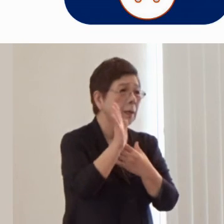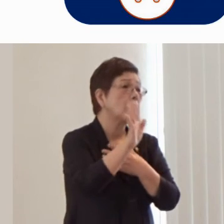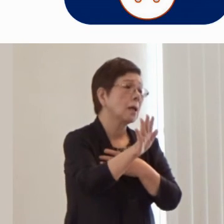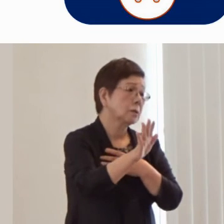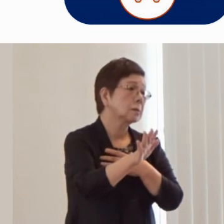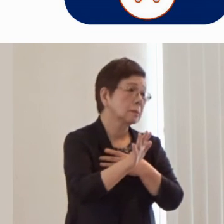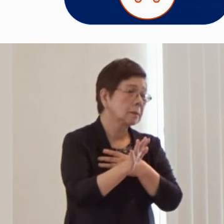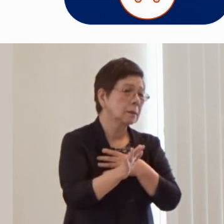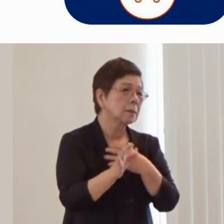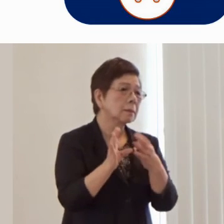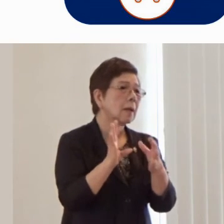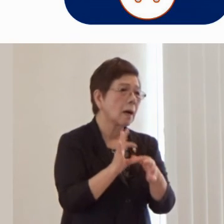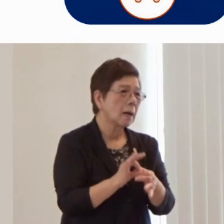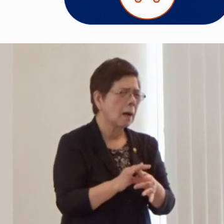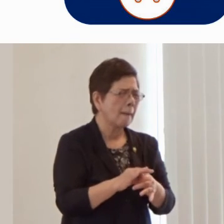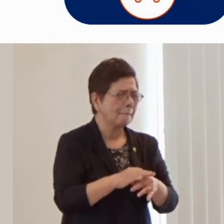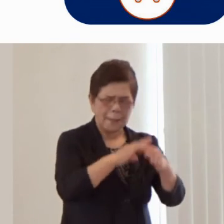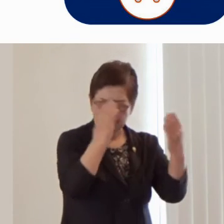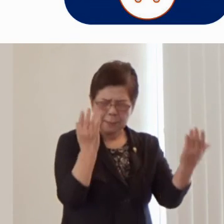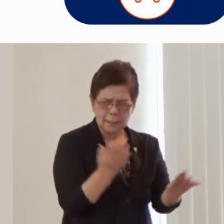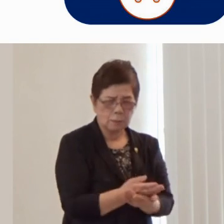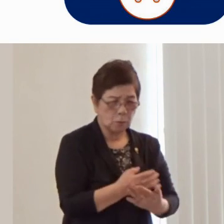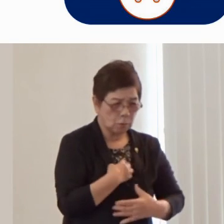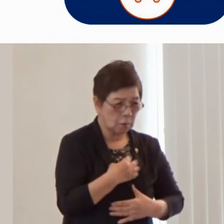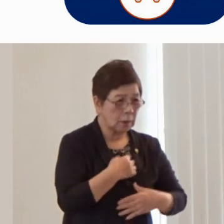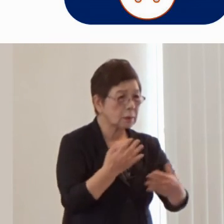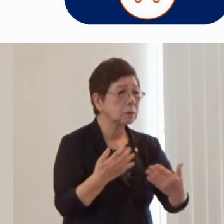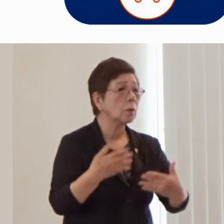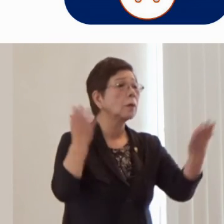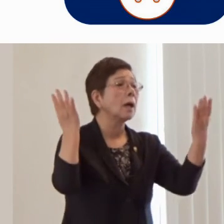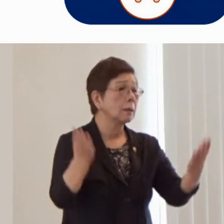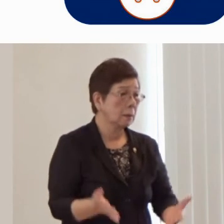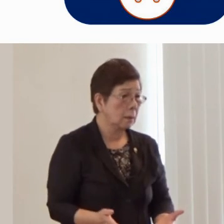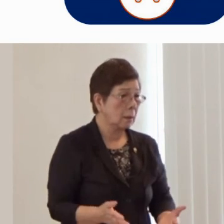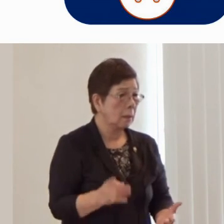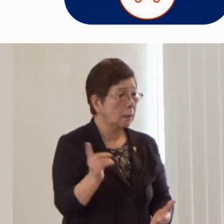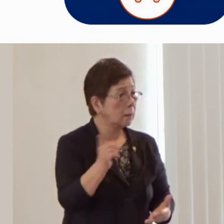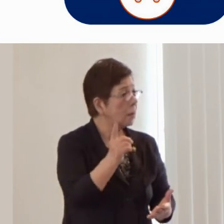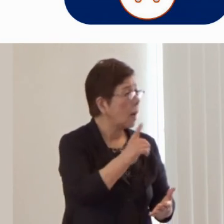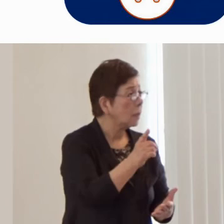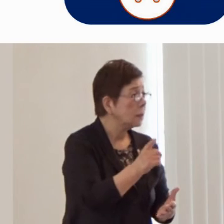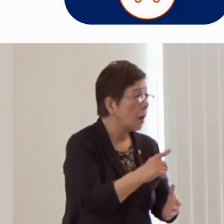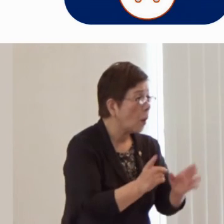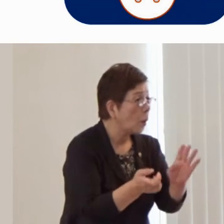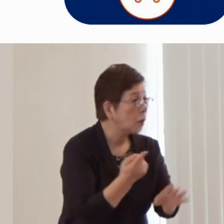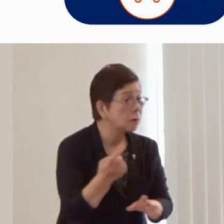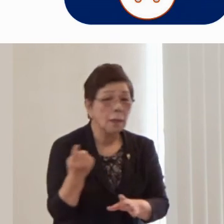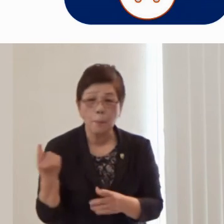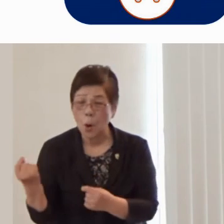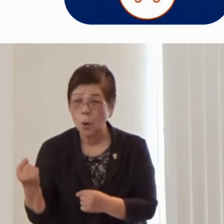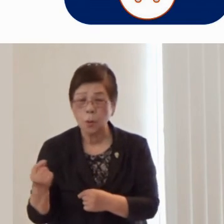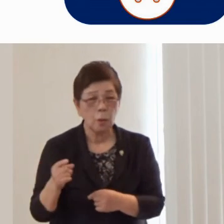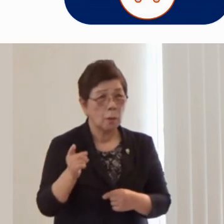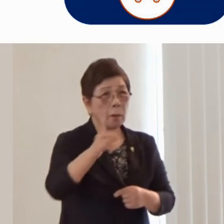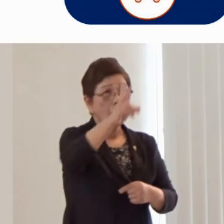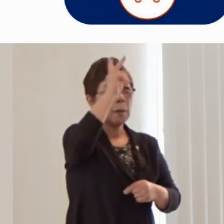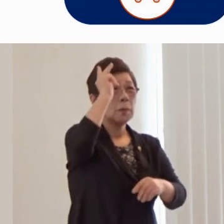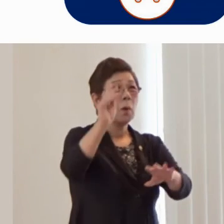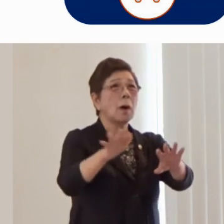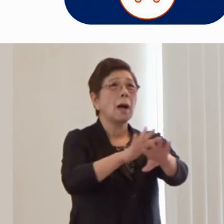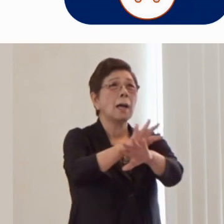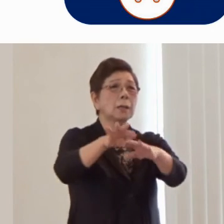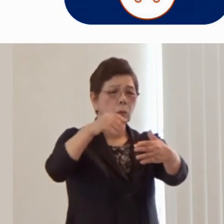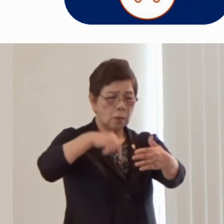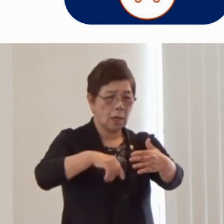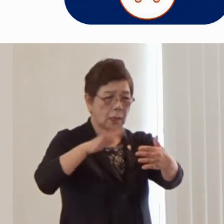は何も恐れることも心配することもありません。何が起こっても神様、あなたの愛の中にあることです